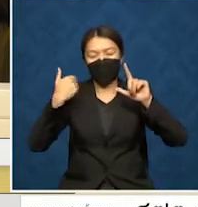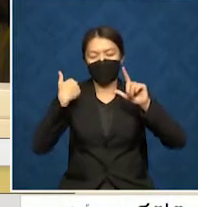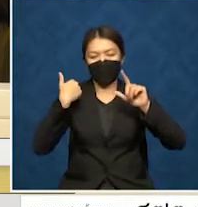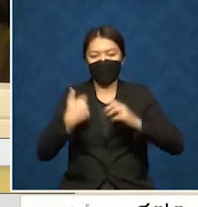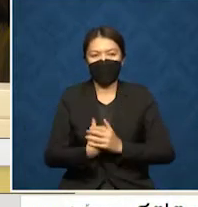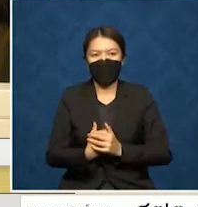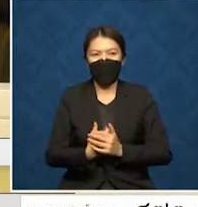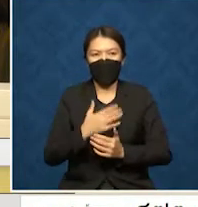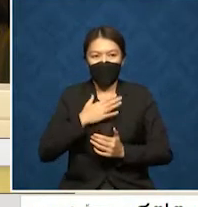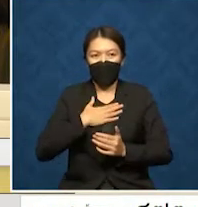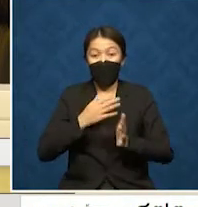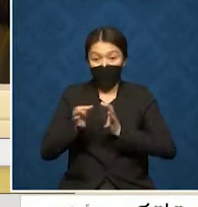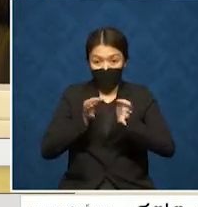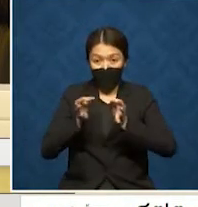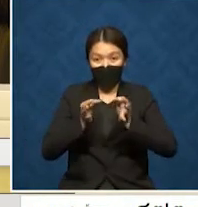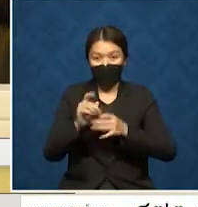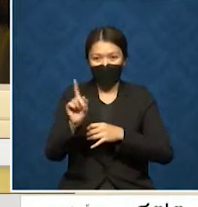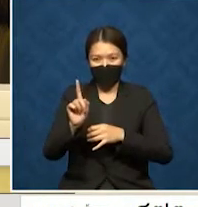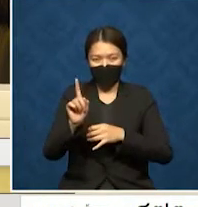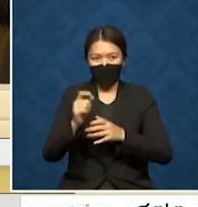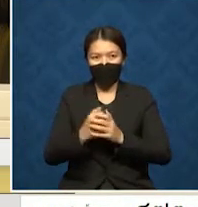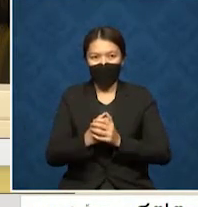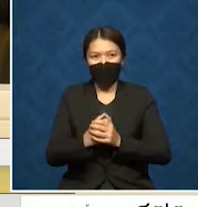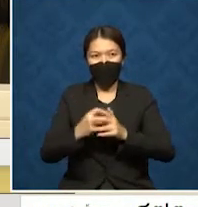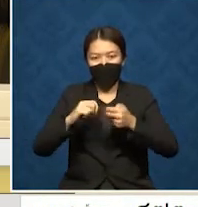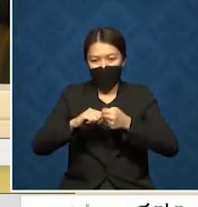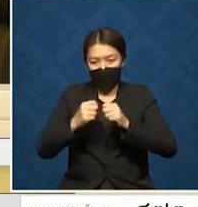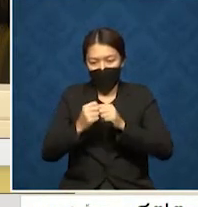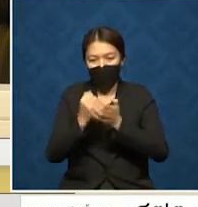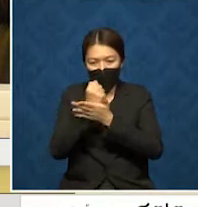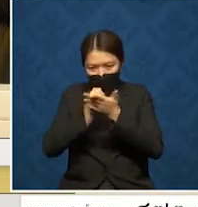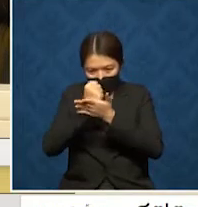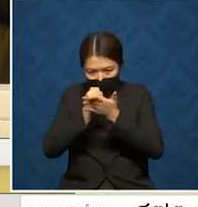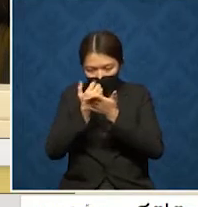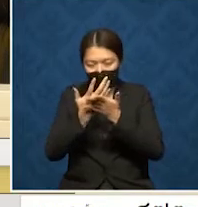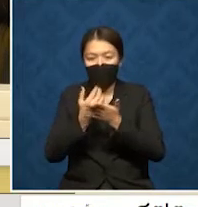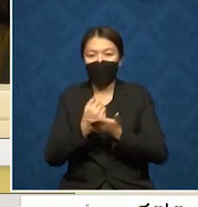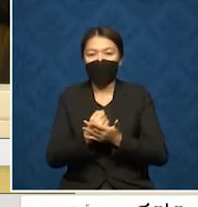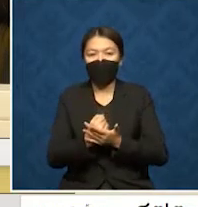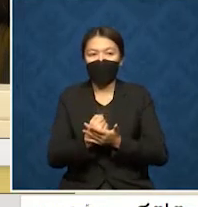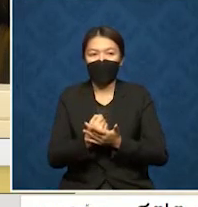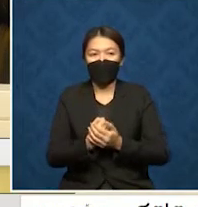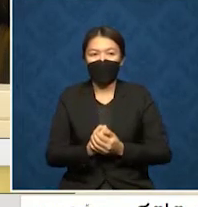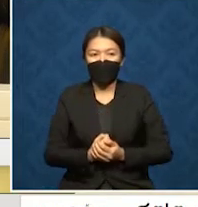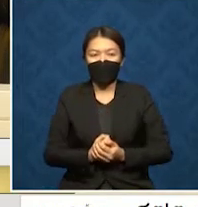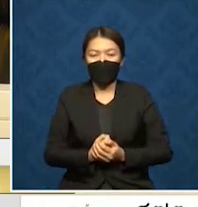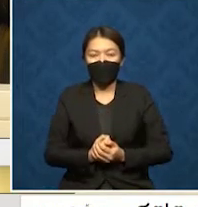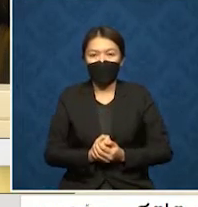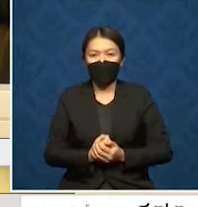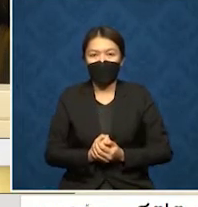เดี๋ยวผมจะชี้แจงว่าปัญหายาเสพติดที่มันเกี่ยวข้องกับ